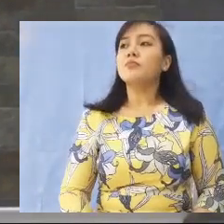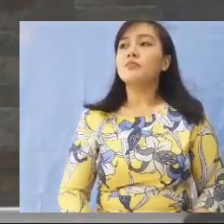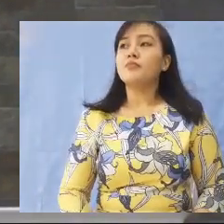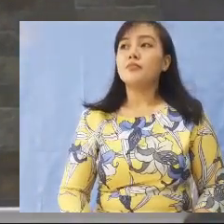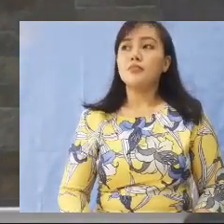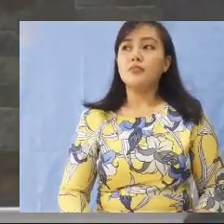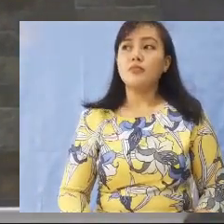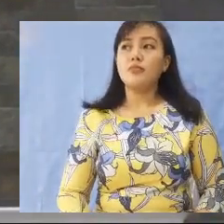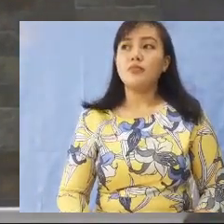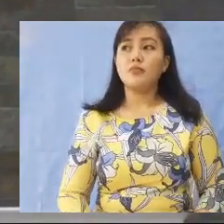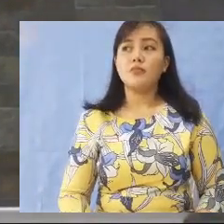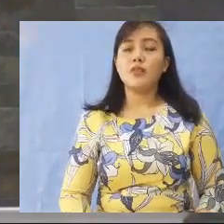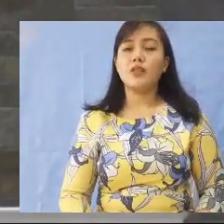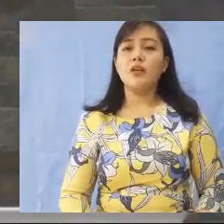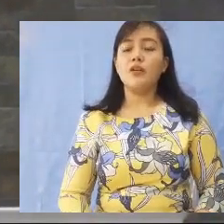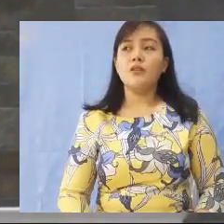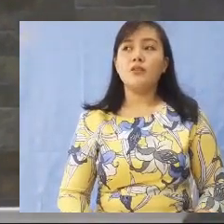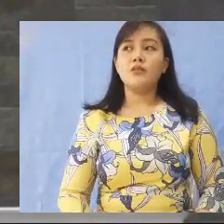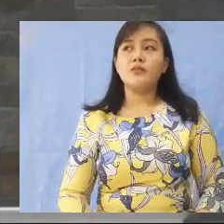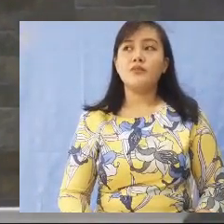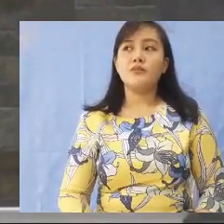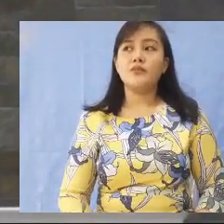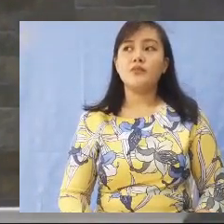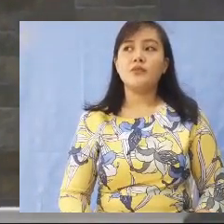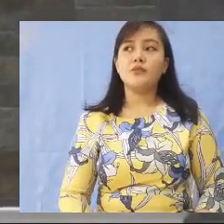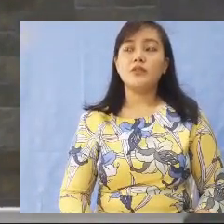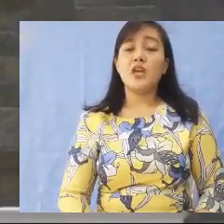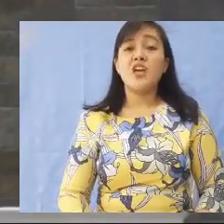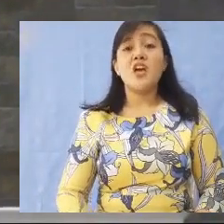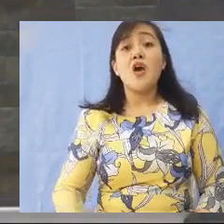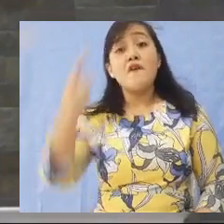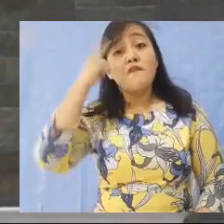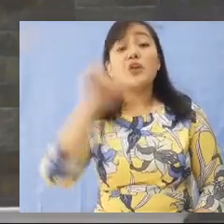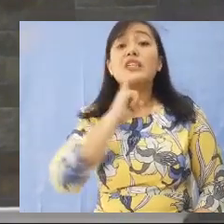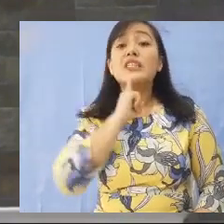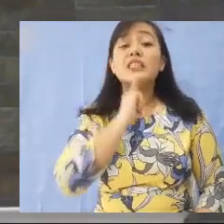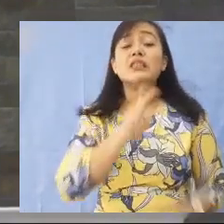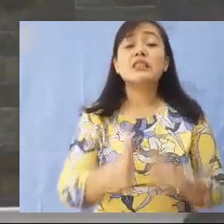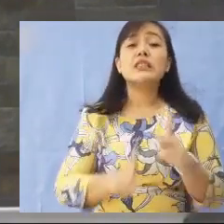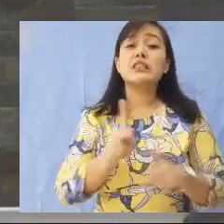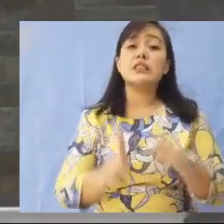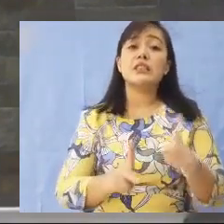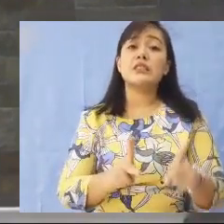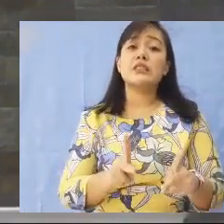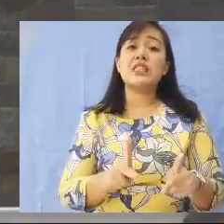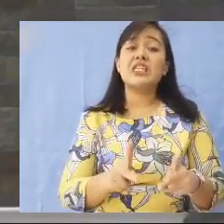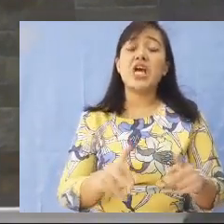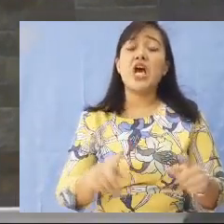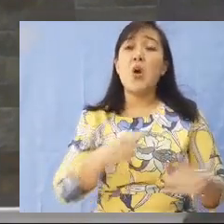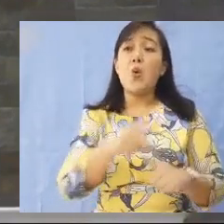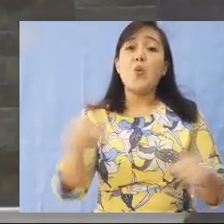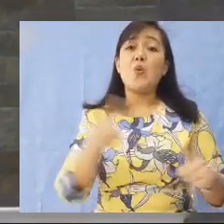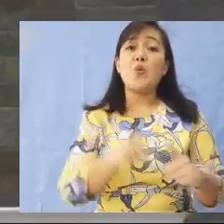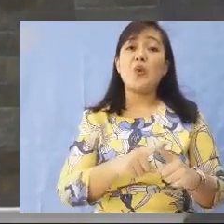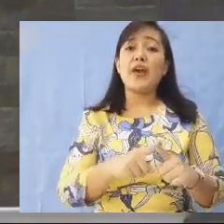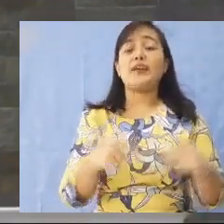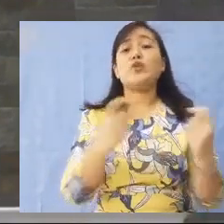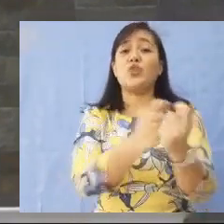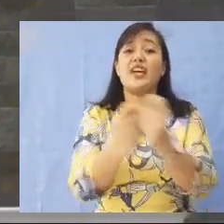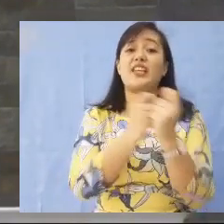Napakatindi po ng racial discrimination. Anino lang. Kalain mo yan, anino lang. Pag sila ay nadaanan,